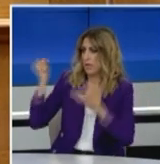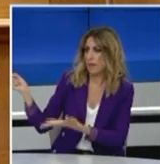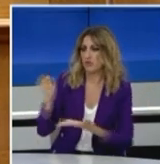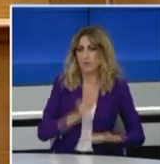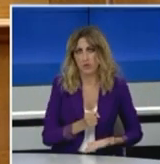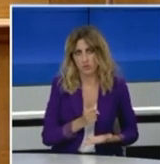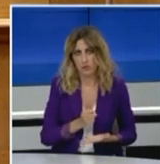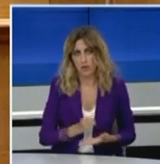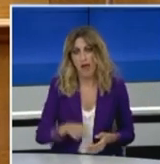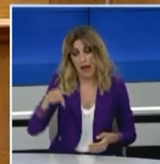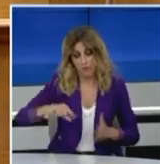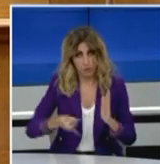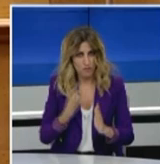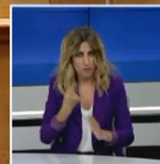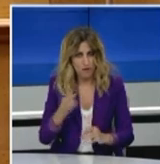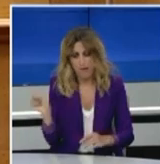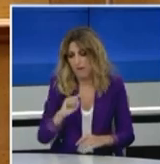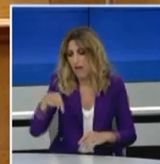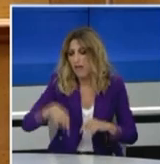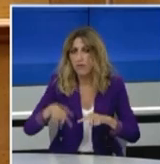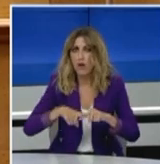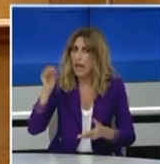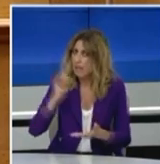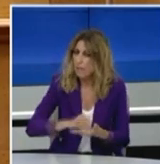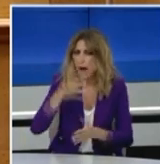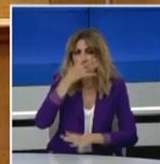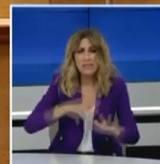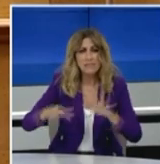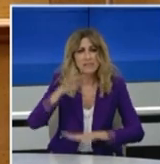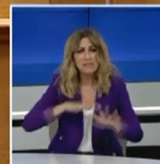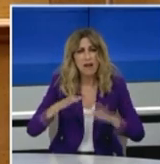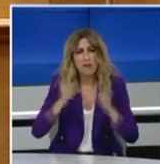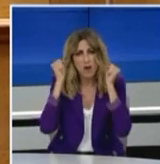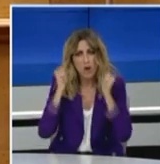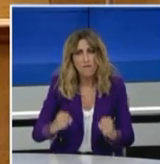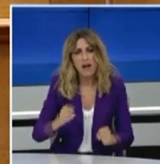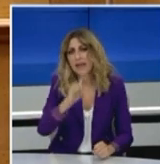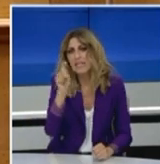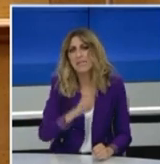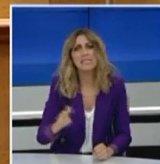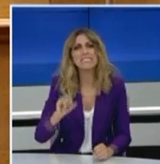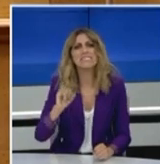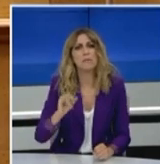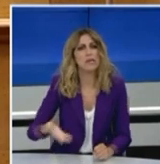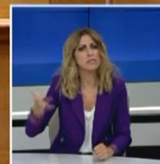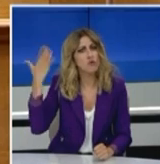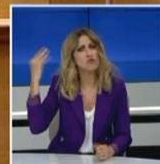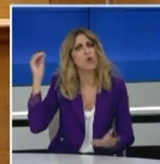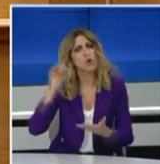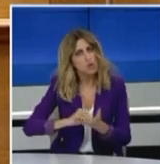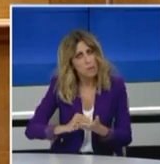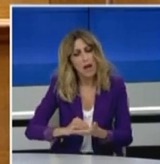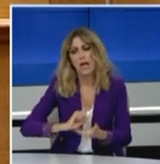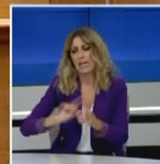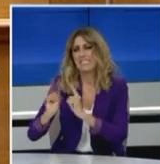Siemens, όπου η Νέα Δημοκρατία και το ΠΑΣΟΚ είχαν υπογράψει τότε τον γνωστό εξοδικαστικό συμβιβασμό και